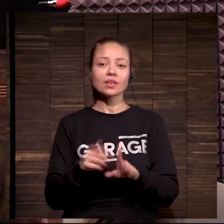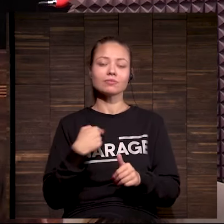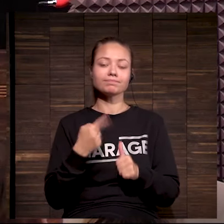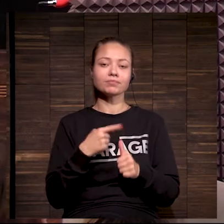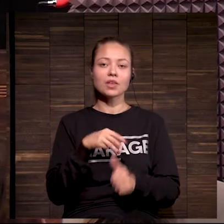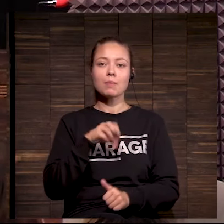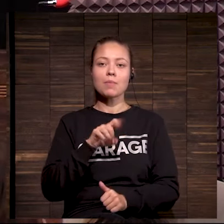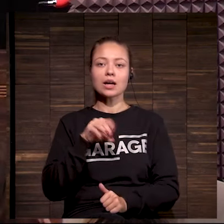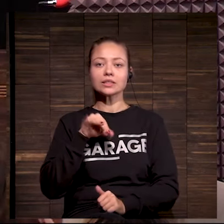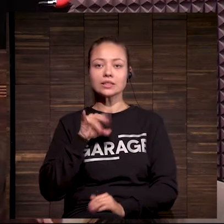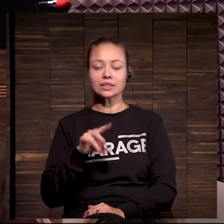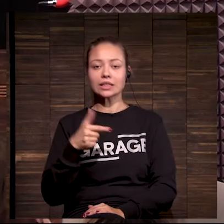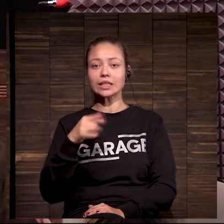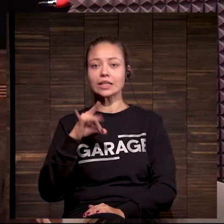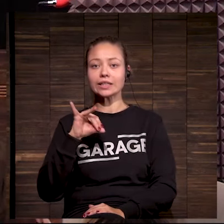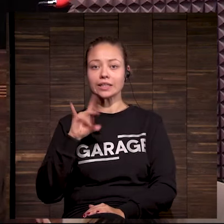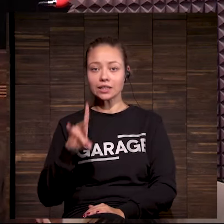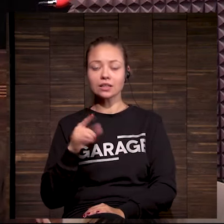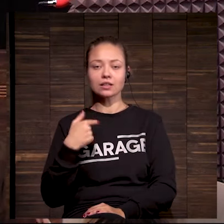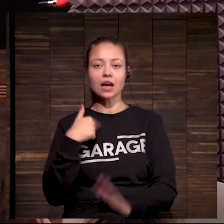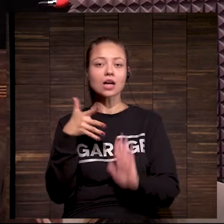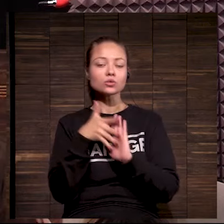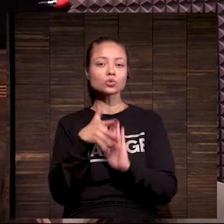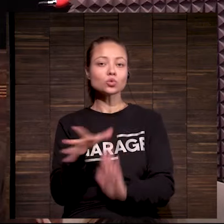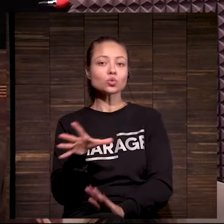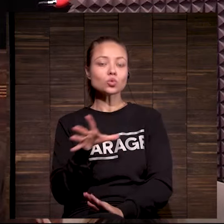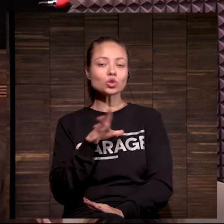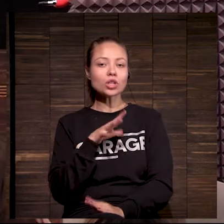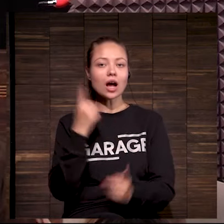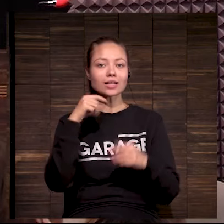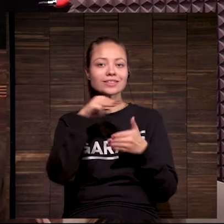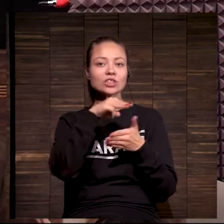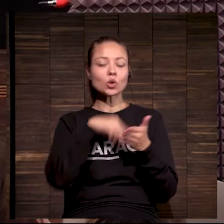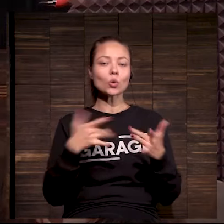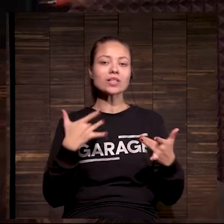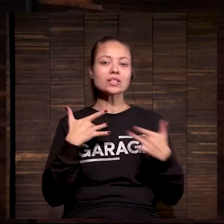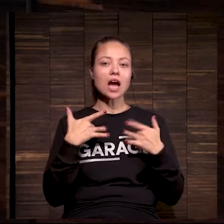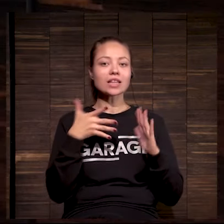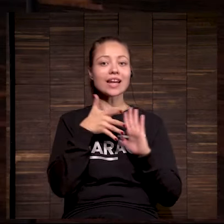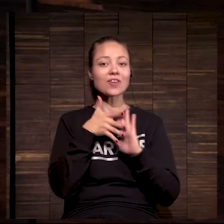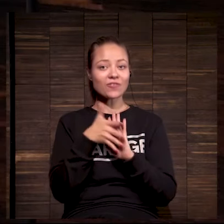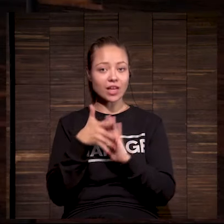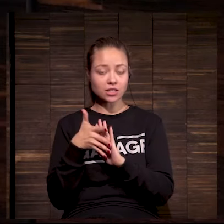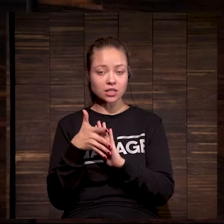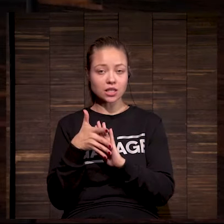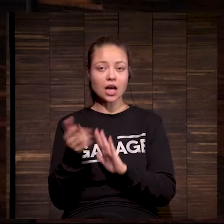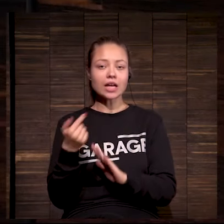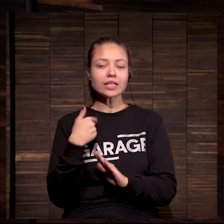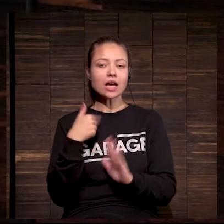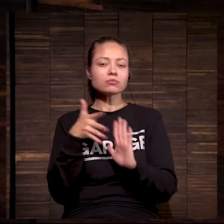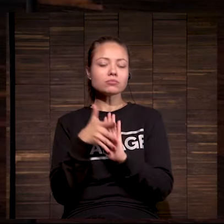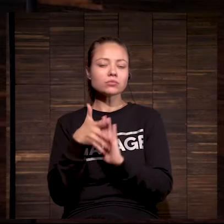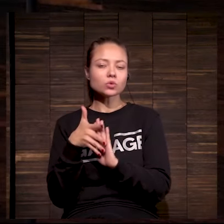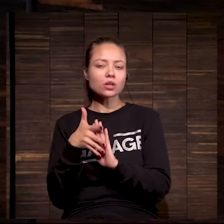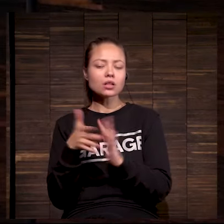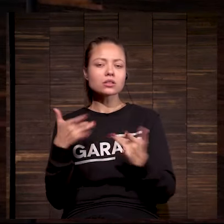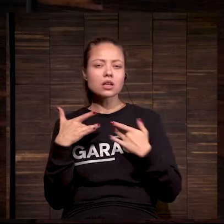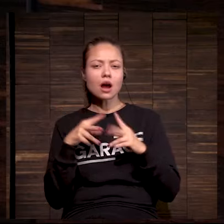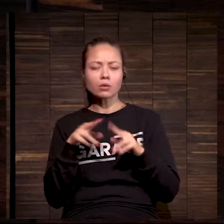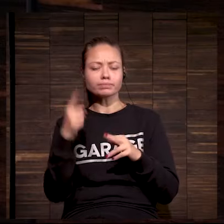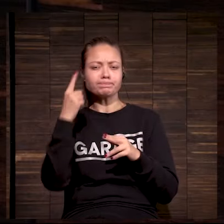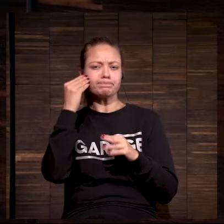зовут мартин green я изучал теорию а театра видения я изучал театр именно как